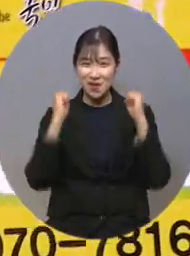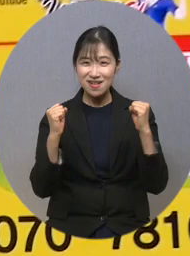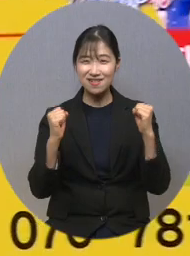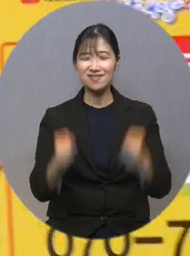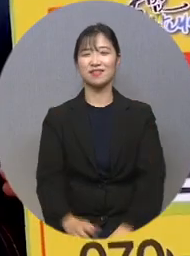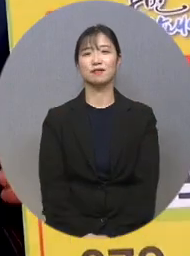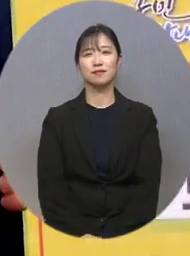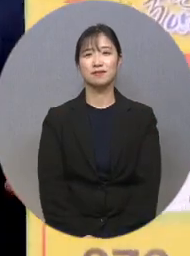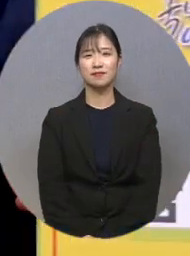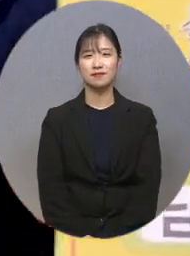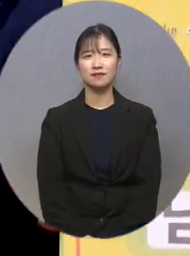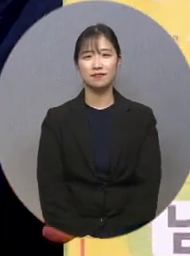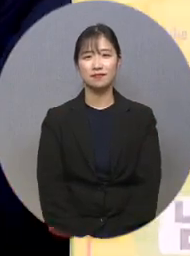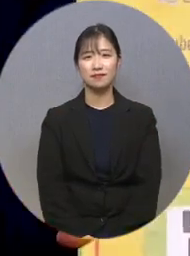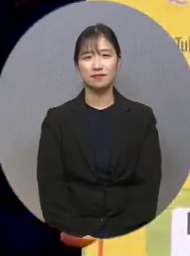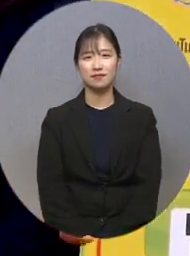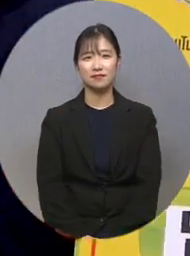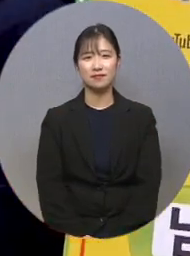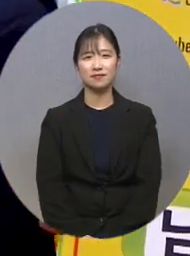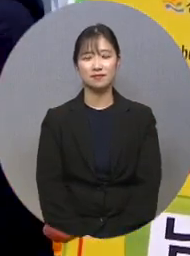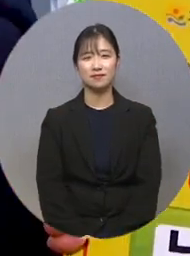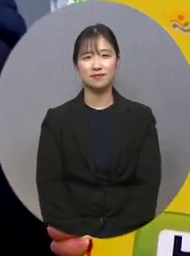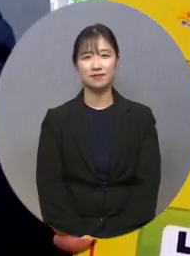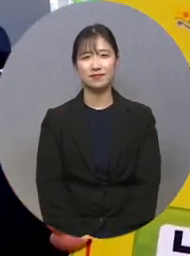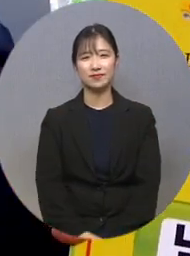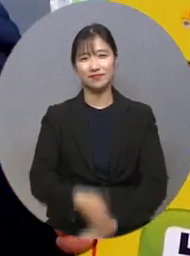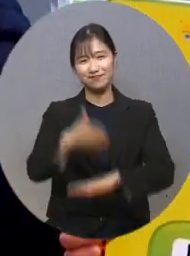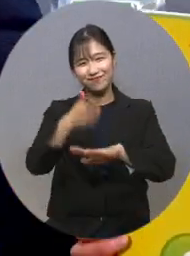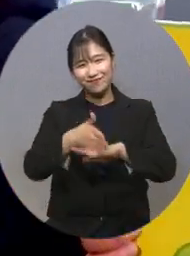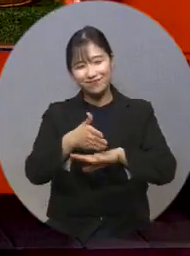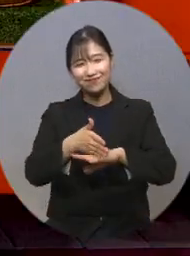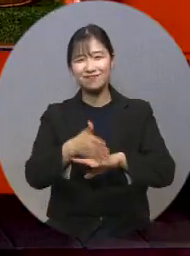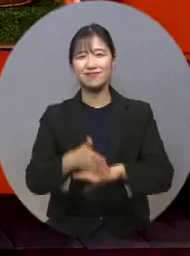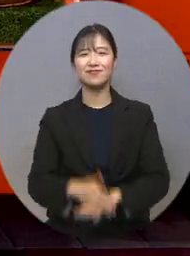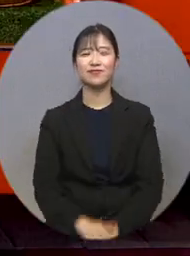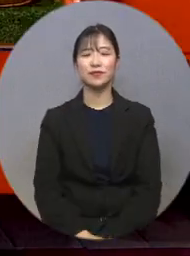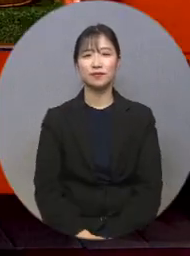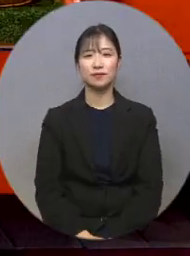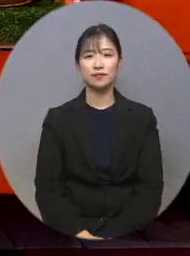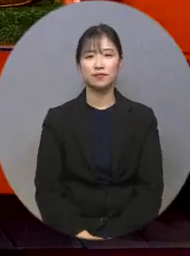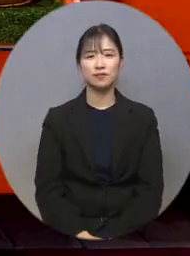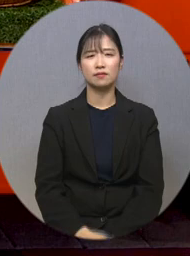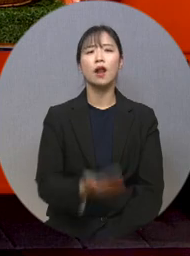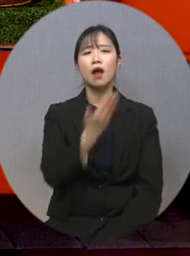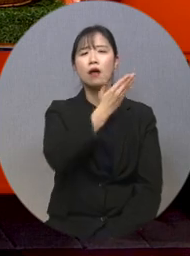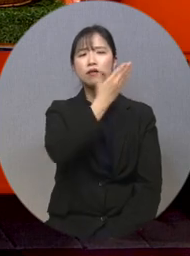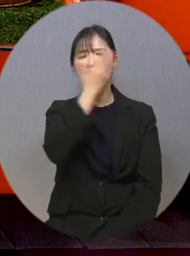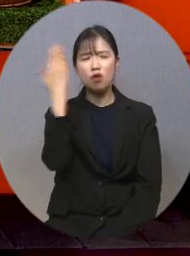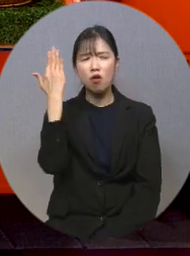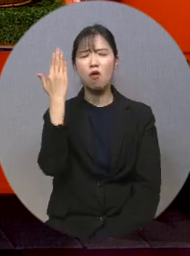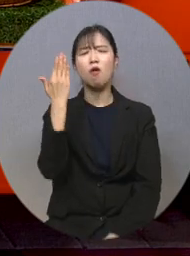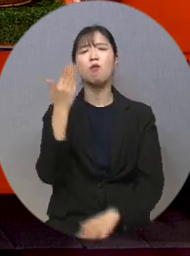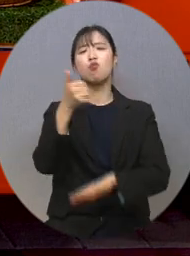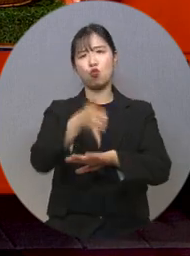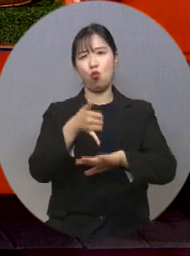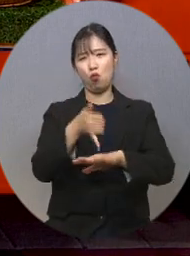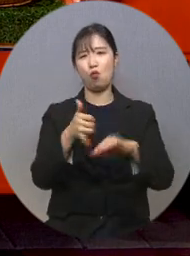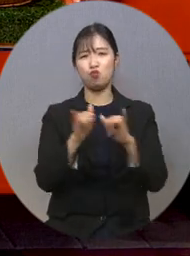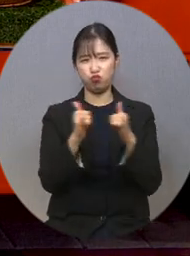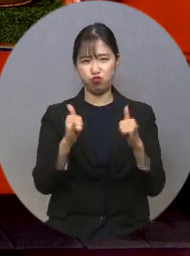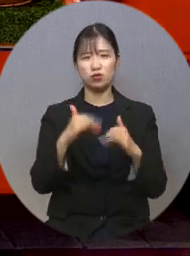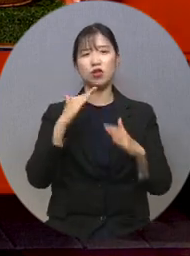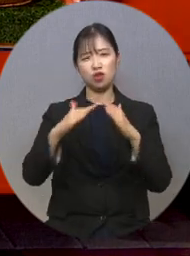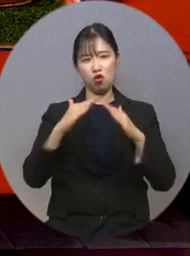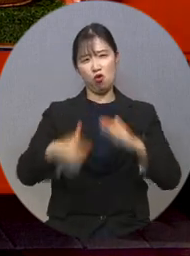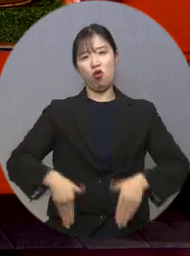파이팅! 파이팅! 수네. 고맙습니다. 여기 이렇게 젊으신 청년 농부가 이 전남의